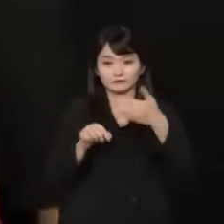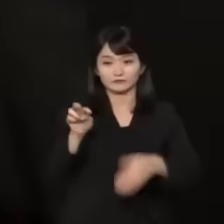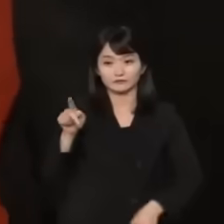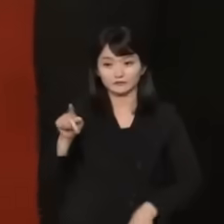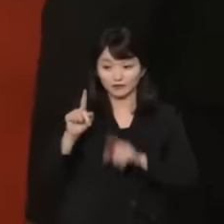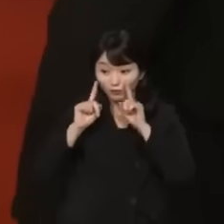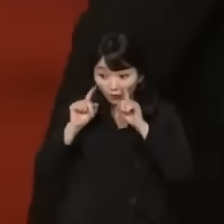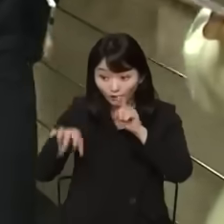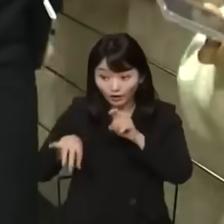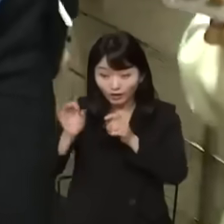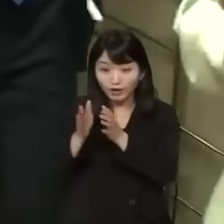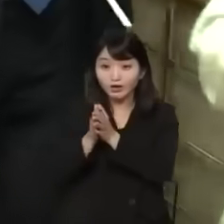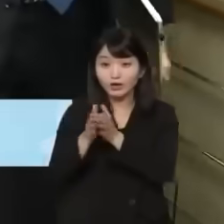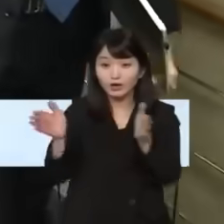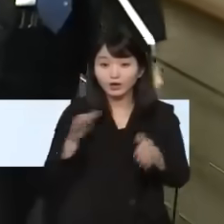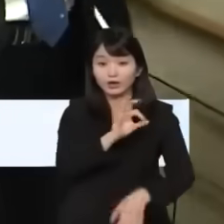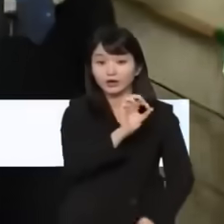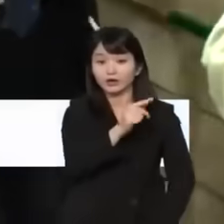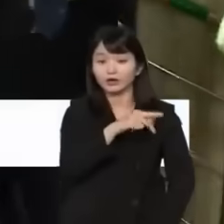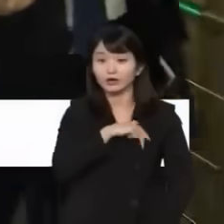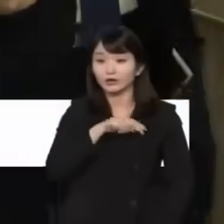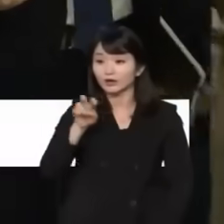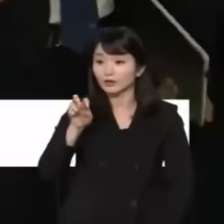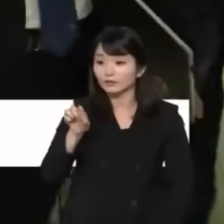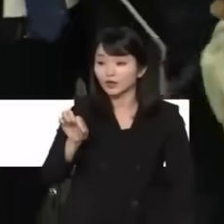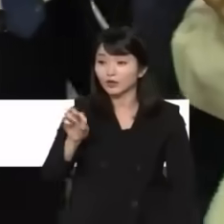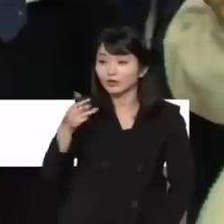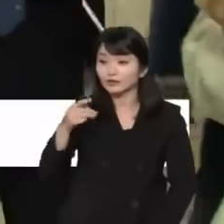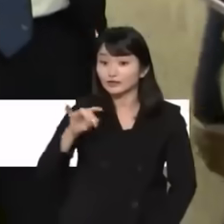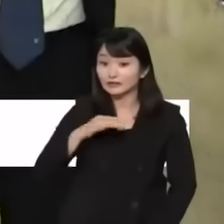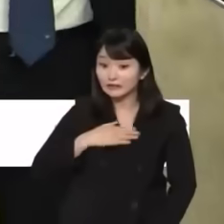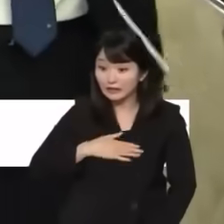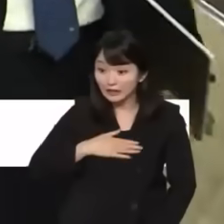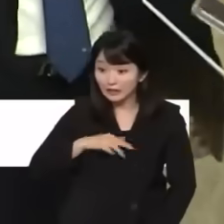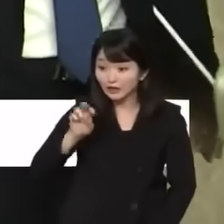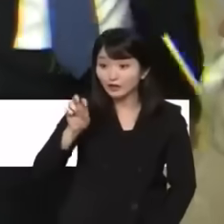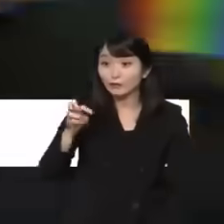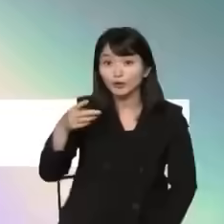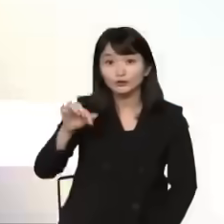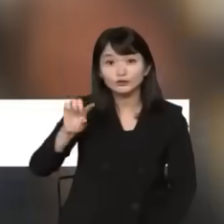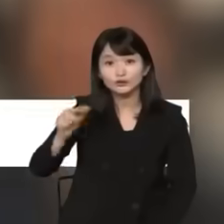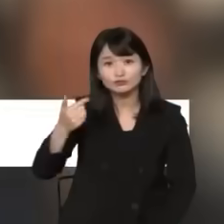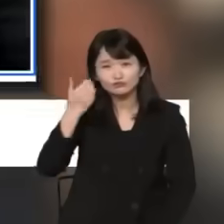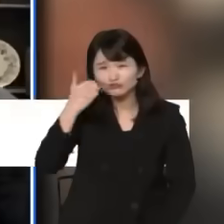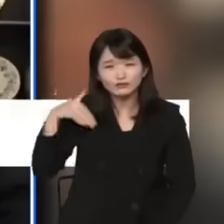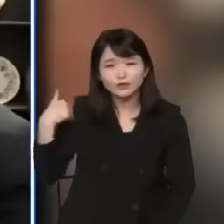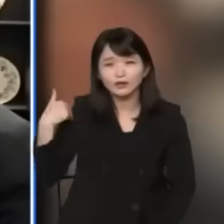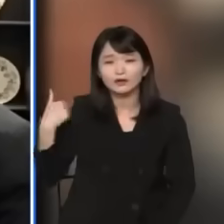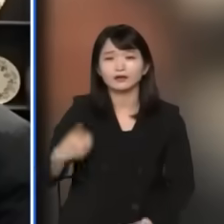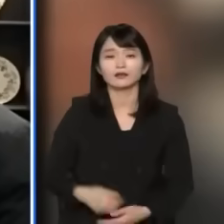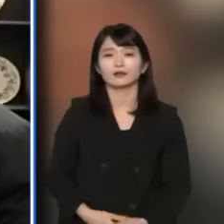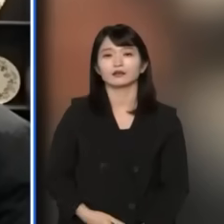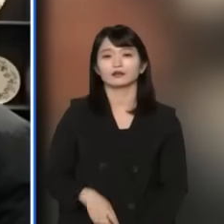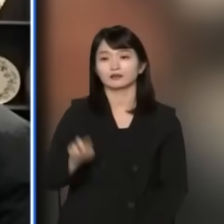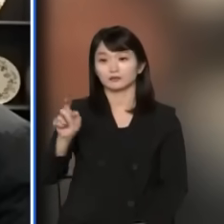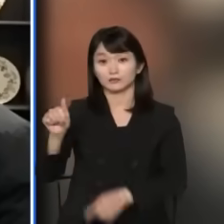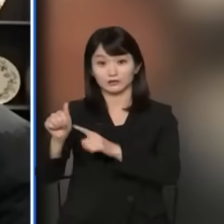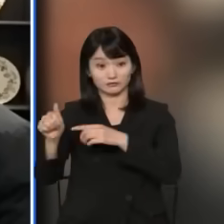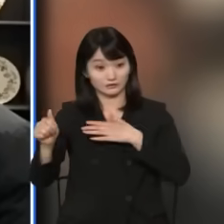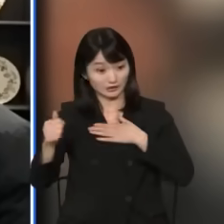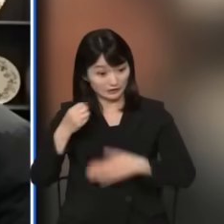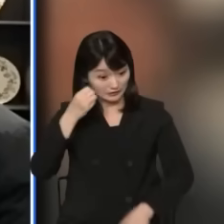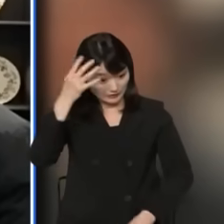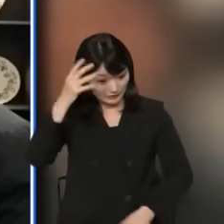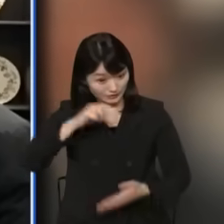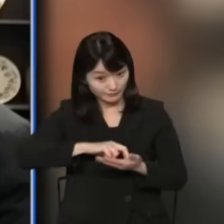의혹이 처음 불거지자 안 의원은 명태는 알아도 명태균은 모른다고 발언했습니다. 그러자 명 씨는 나를